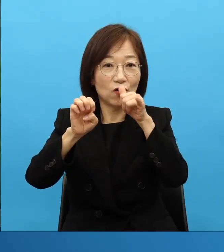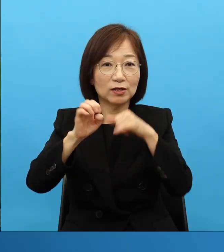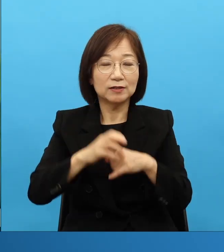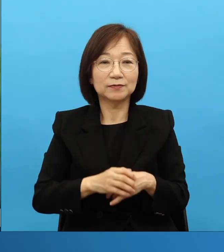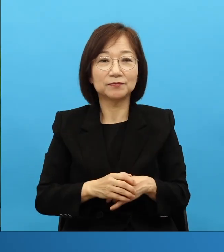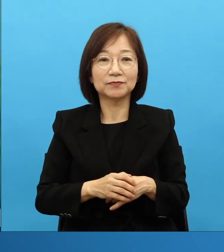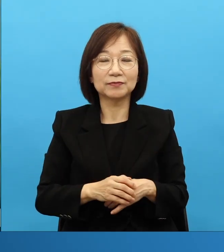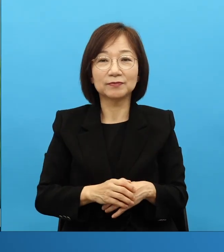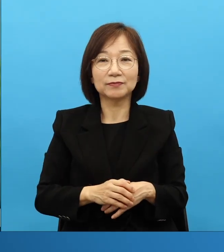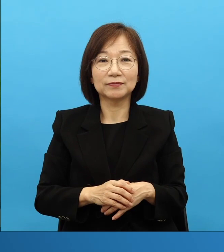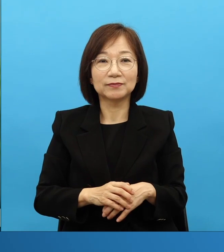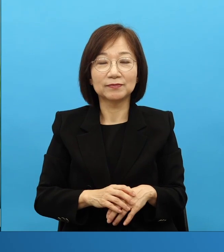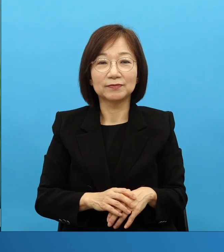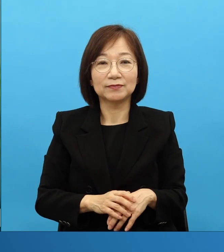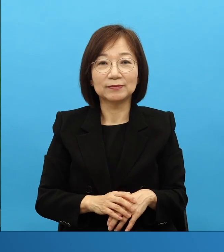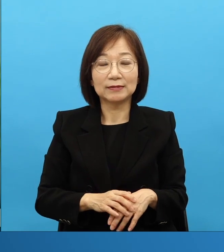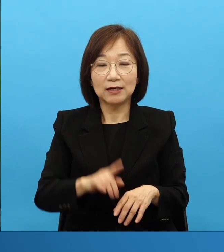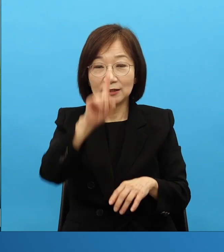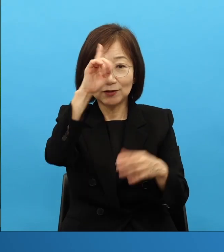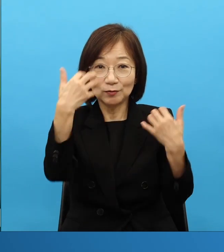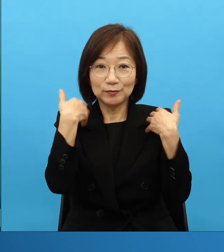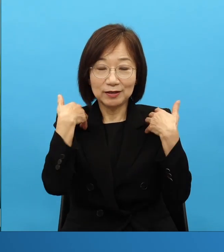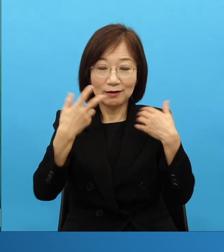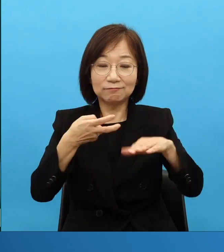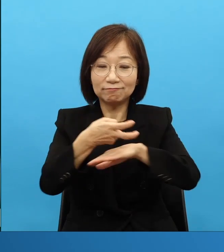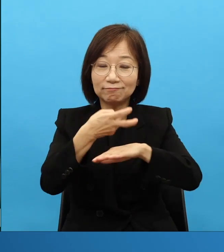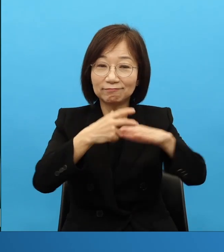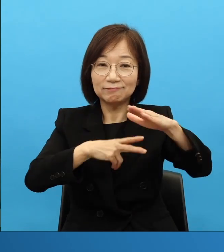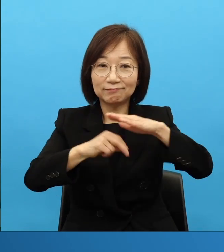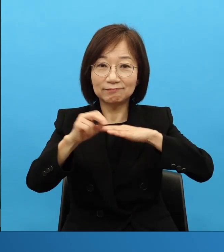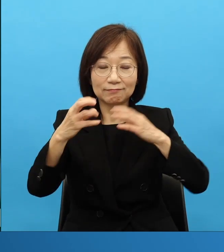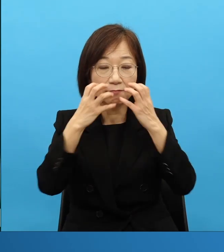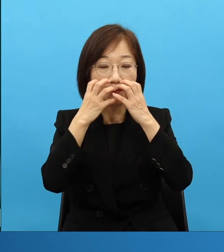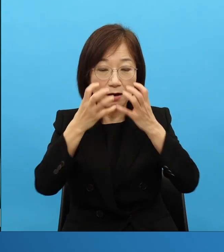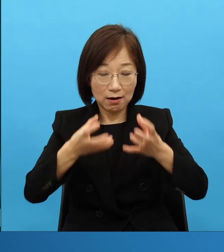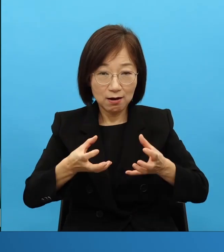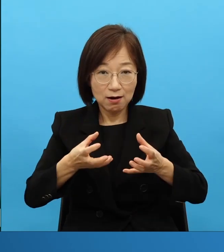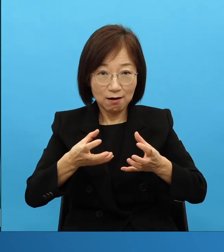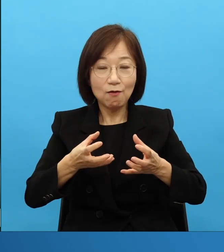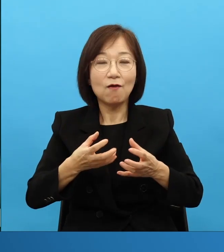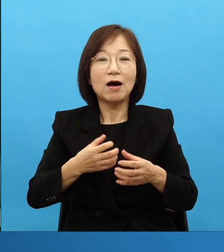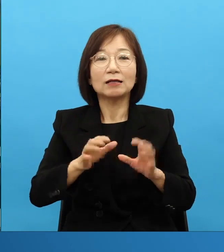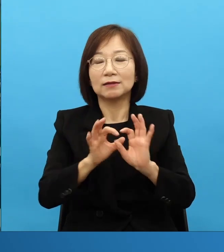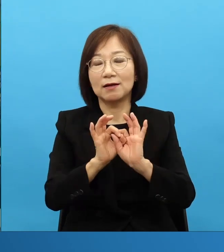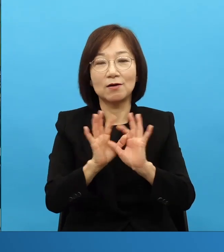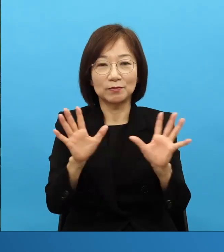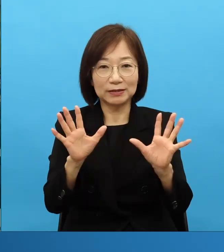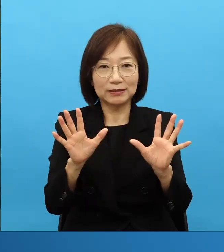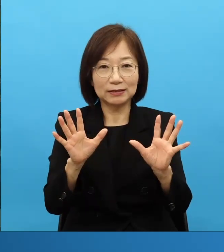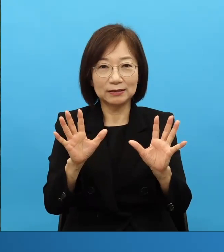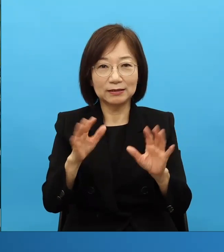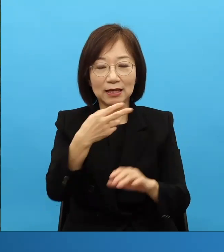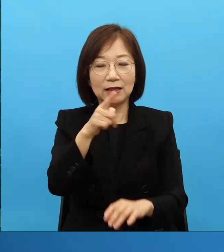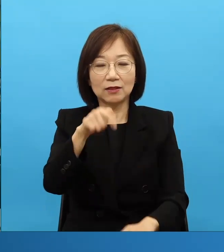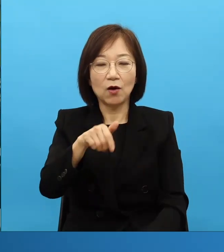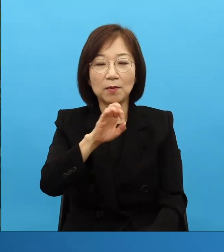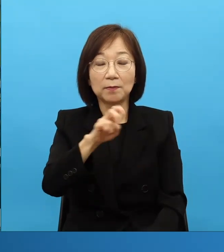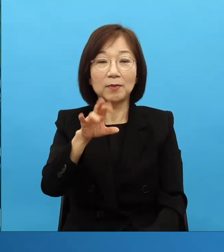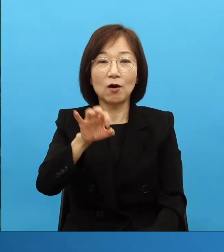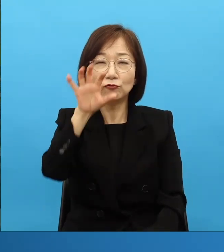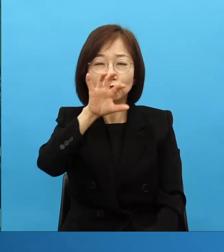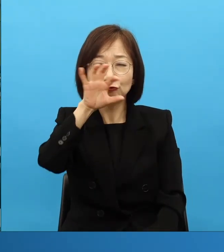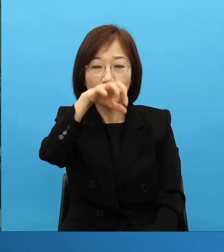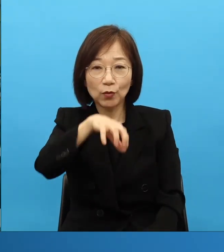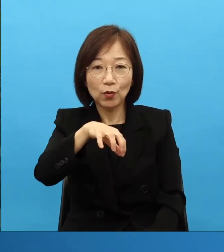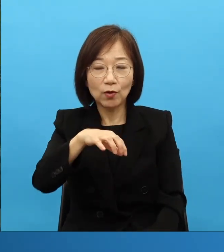한편 전도협회는 정부의 대중교통수단 내 마스크 착용 의무 해제와 상관없이 덕평 RUTC 훈련 장소의